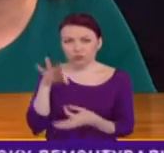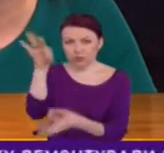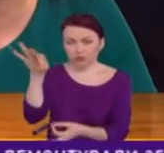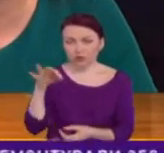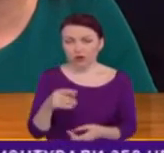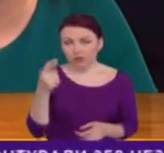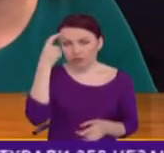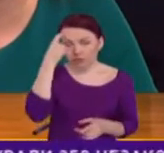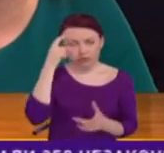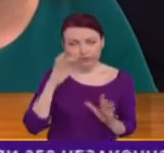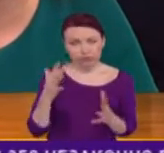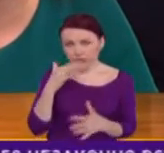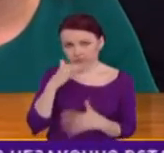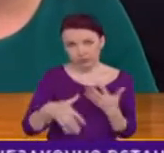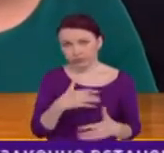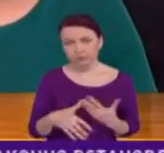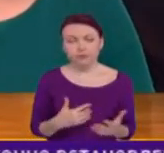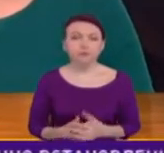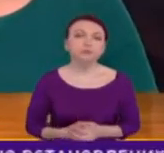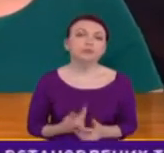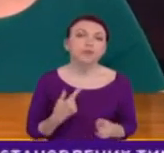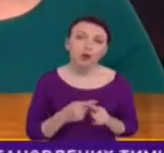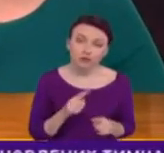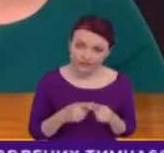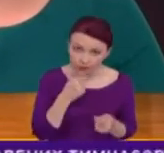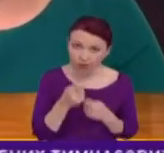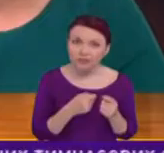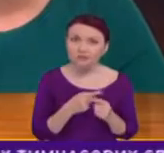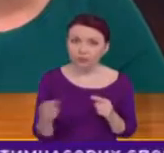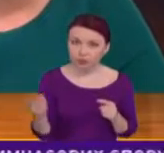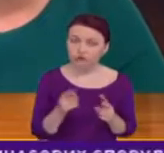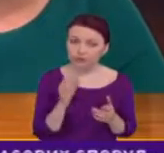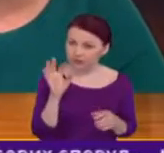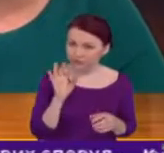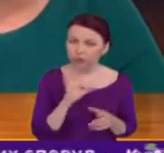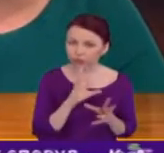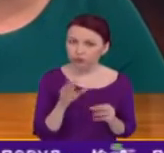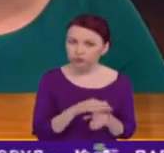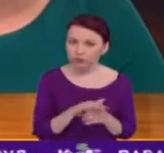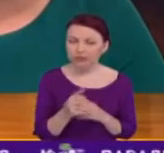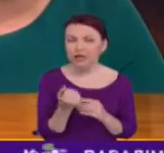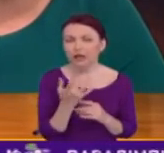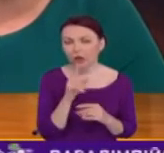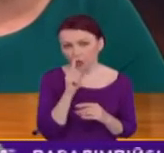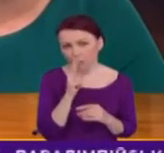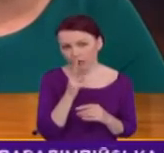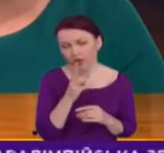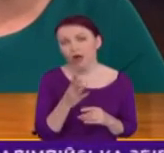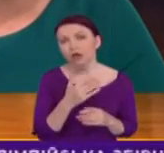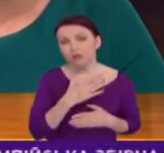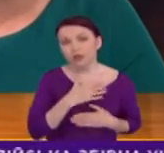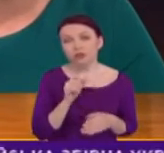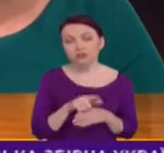в голові відбувається щось неправильне. Ось всі ці нюанси будуть продовж тому це все декількох треба, років. Да. Наша задача